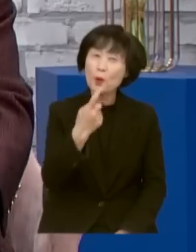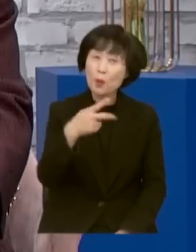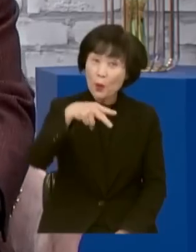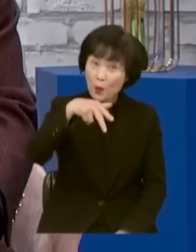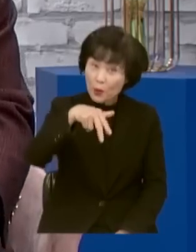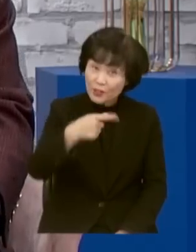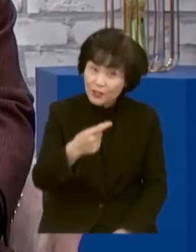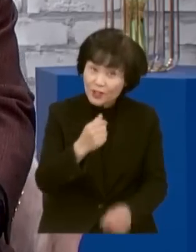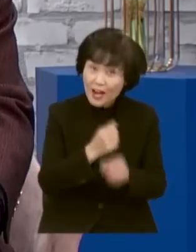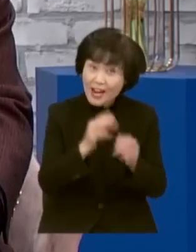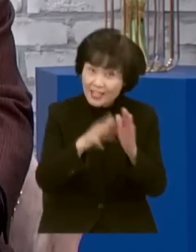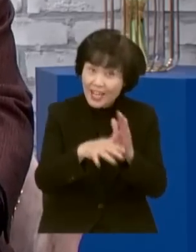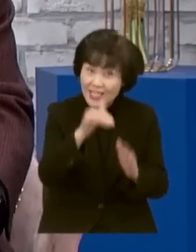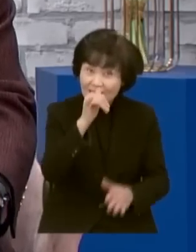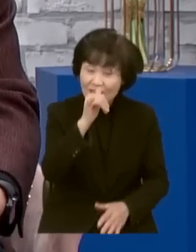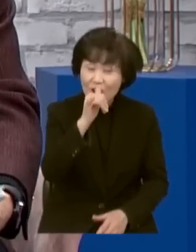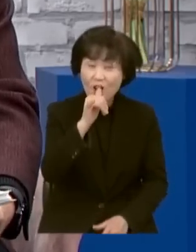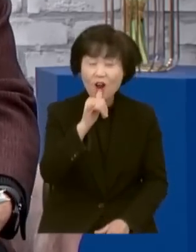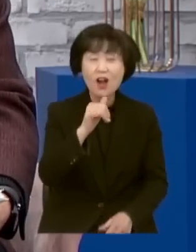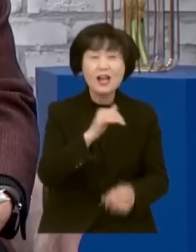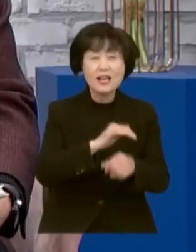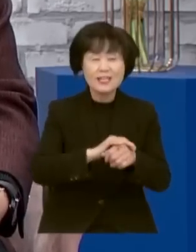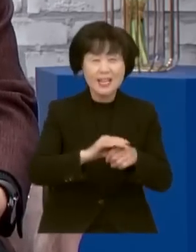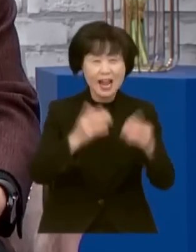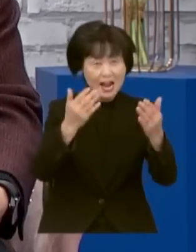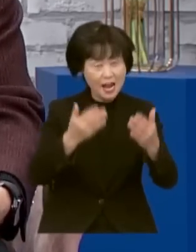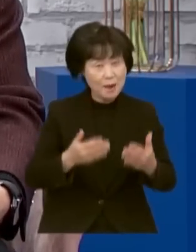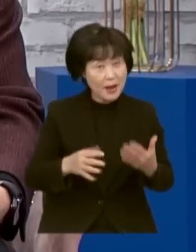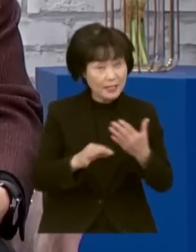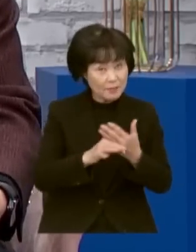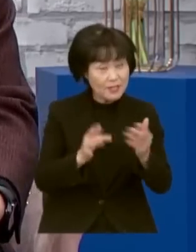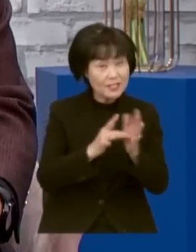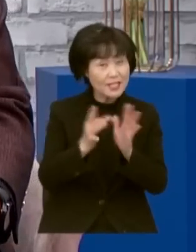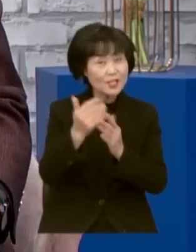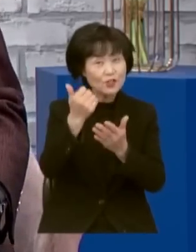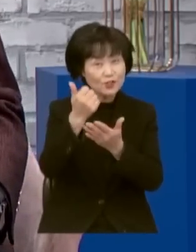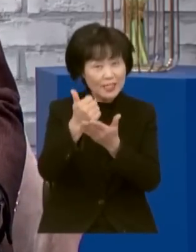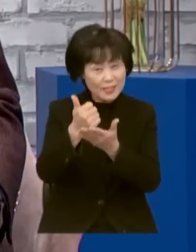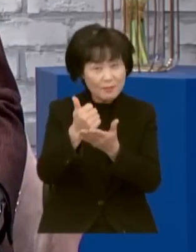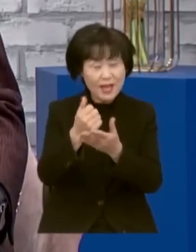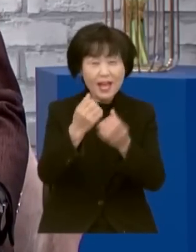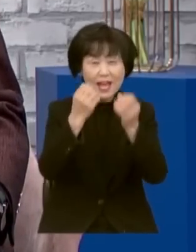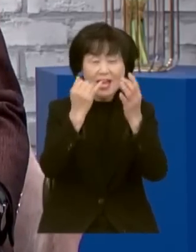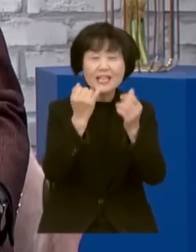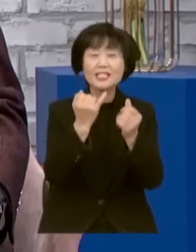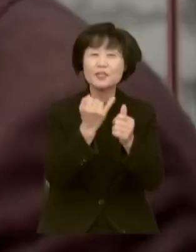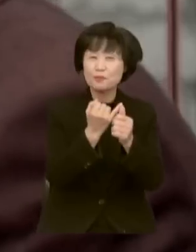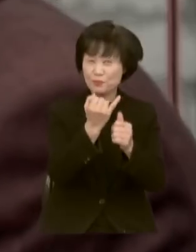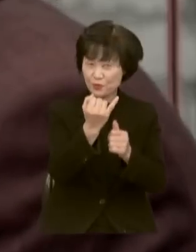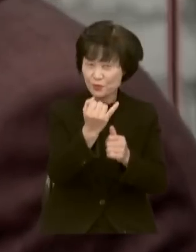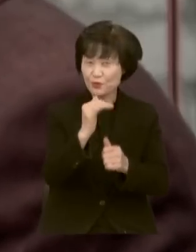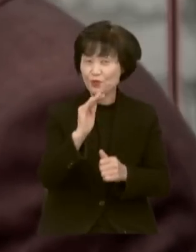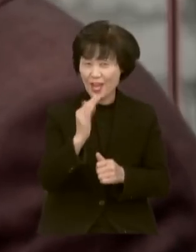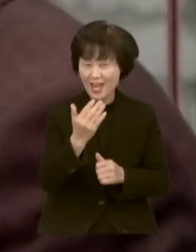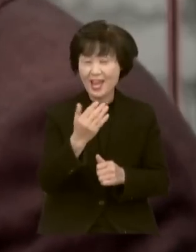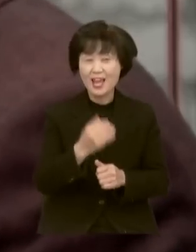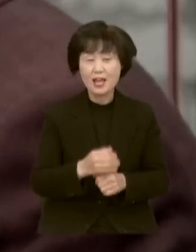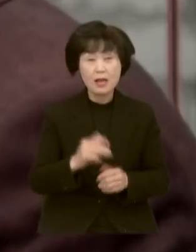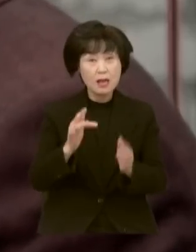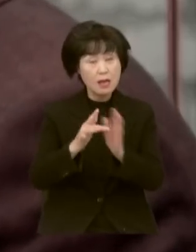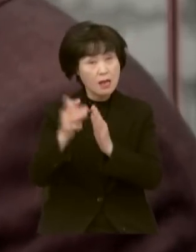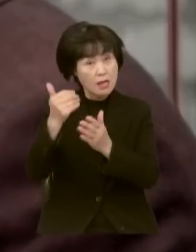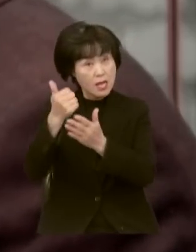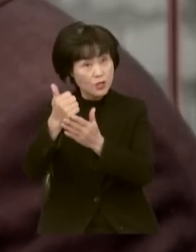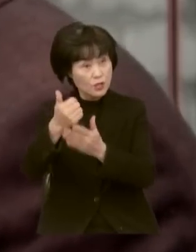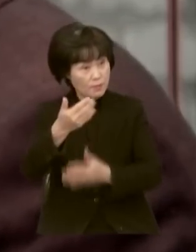거죠? 네네. 처음에 그 프로포즈를 잘 받으면은 예수님의 신부가 되는 건데. 네. 뭐 이렇게 손을